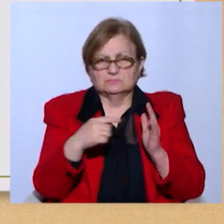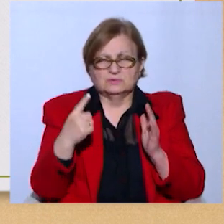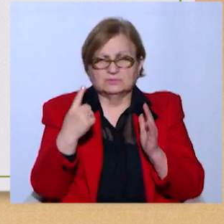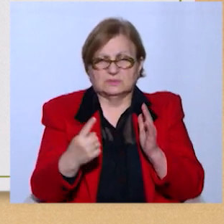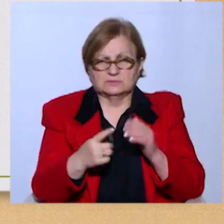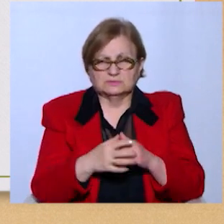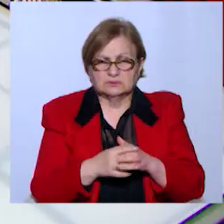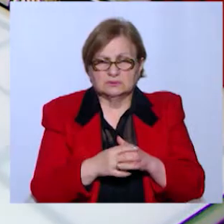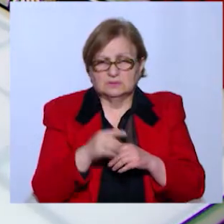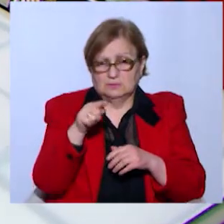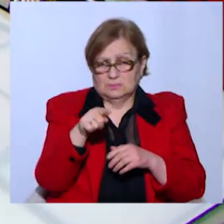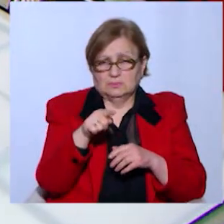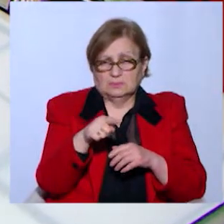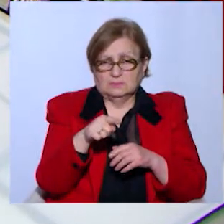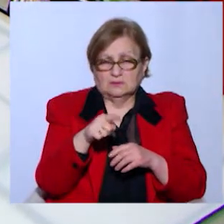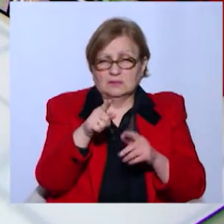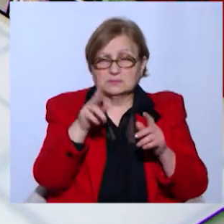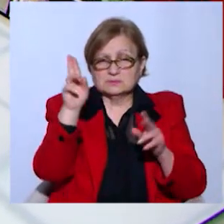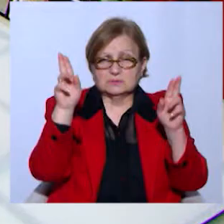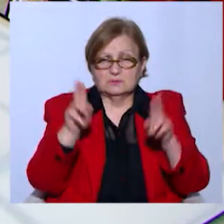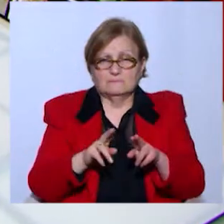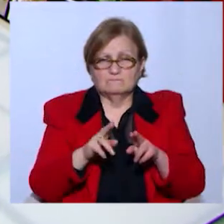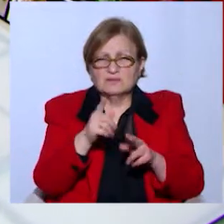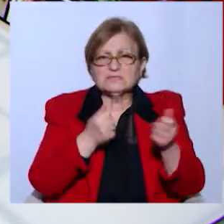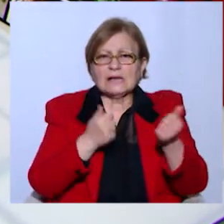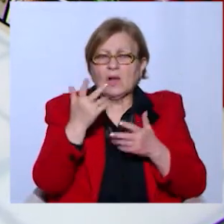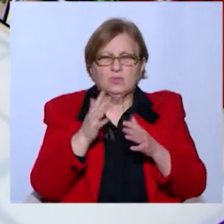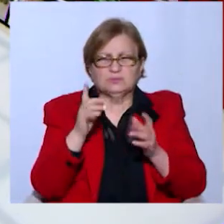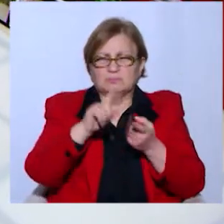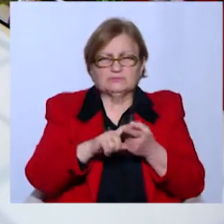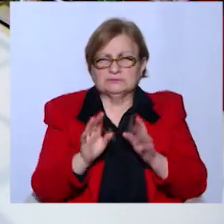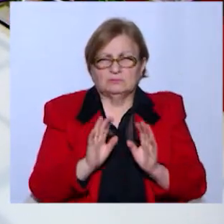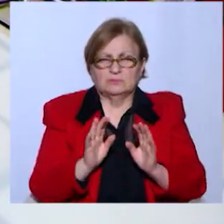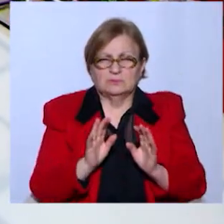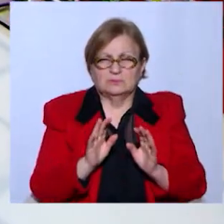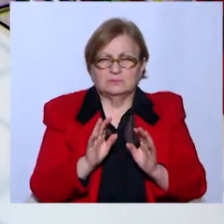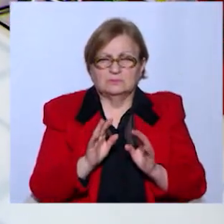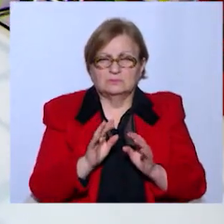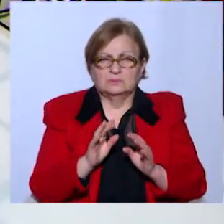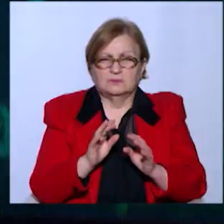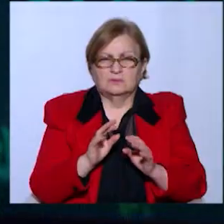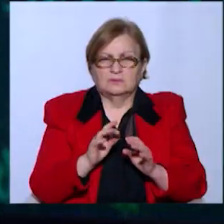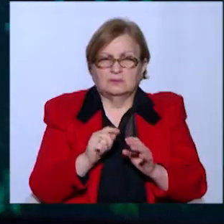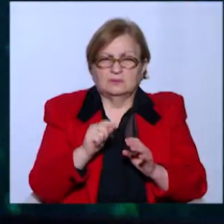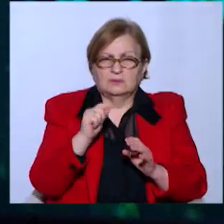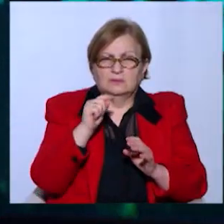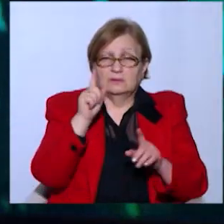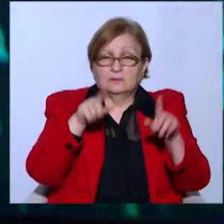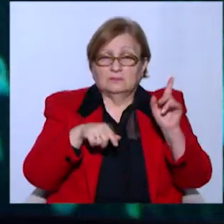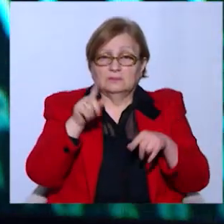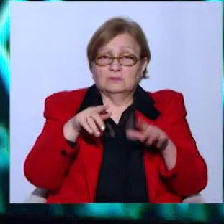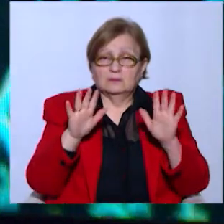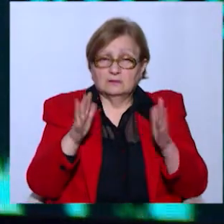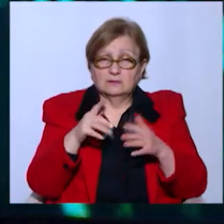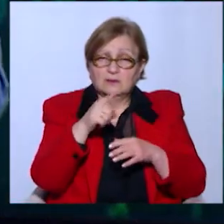თან. ეს ფორმულა არ არის რაოდენობაზე დამოკიდებული და ზოგიერთ